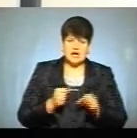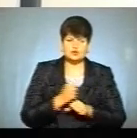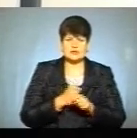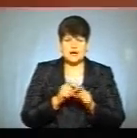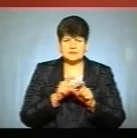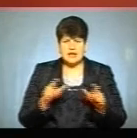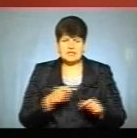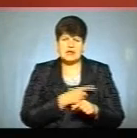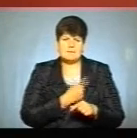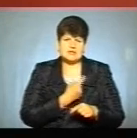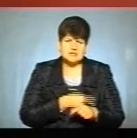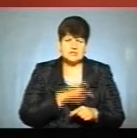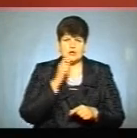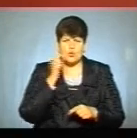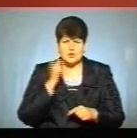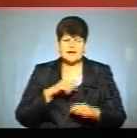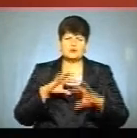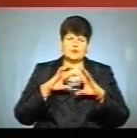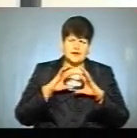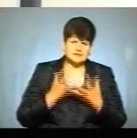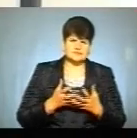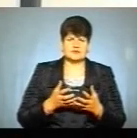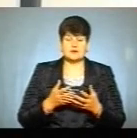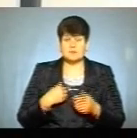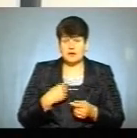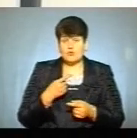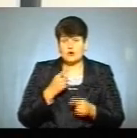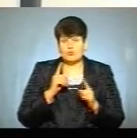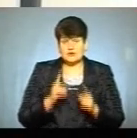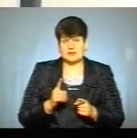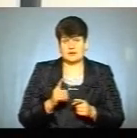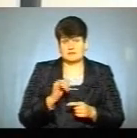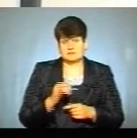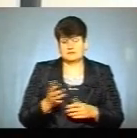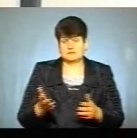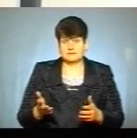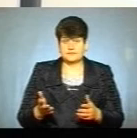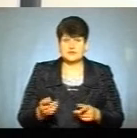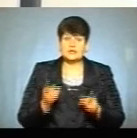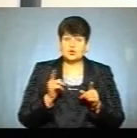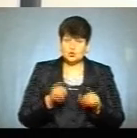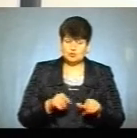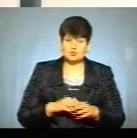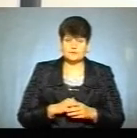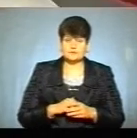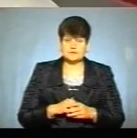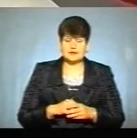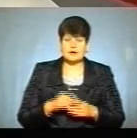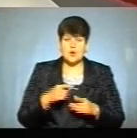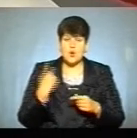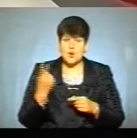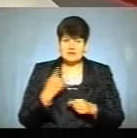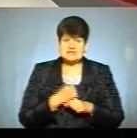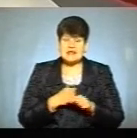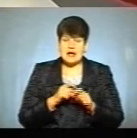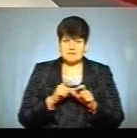на медицину, на Україну, на світ. Тобто ми творимо тільки такий от негатив. І тому, зрештою, обласна